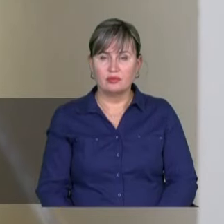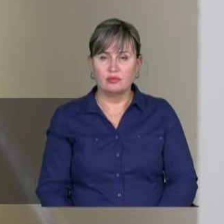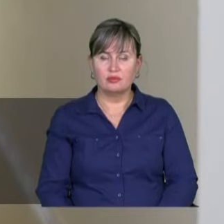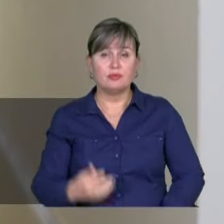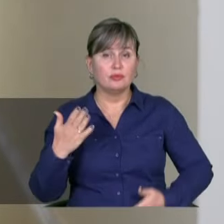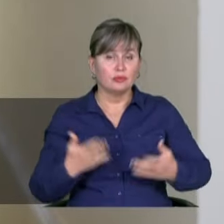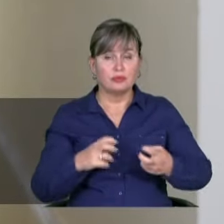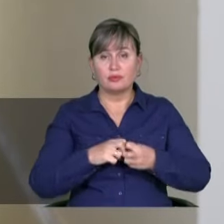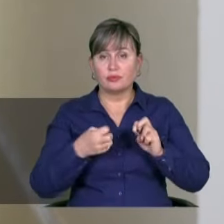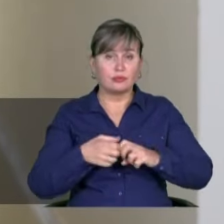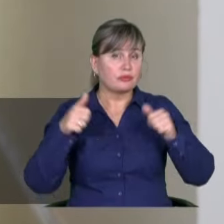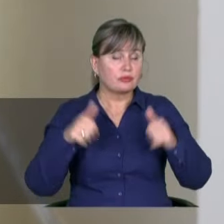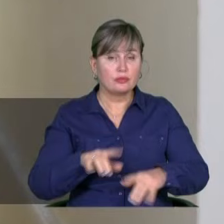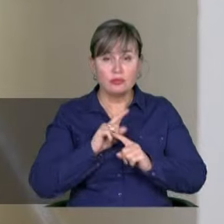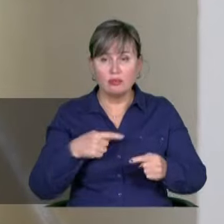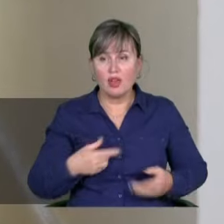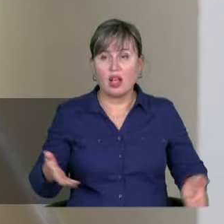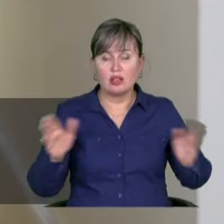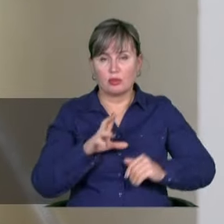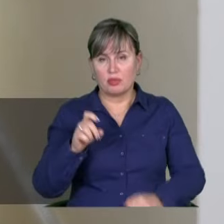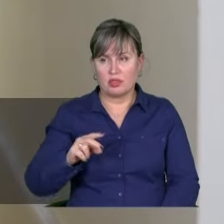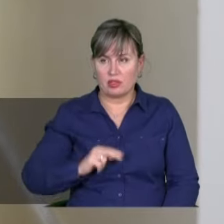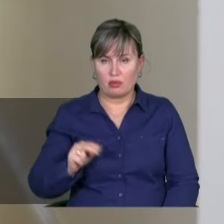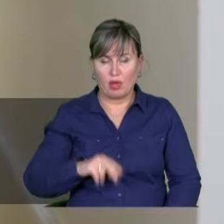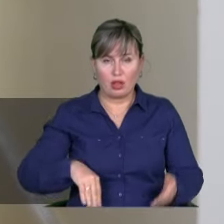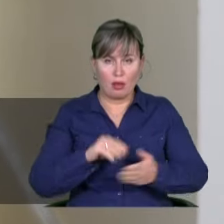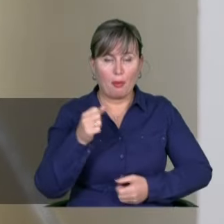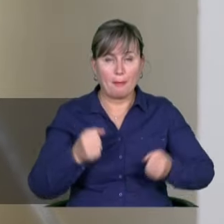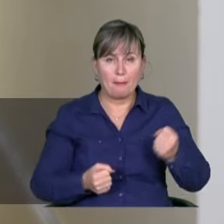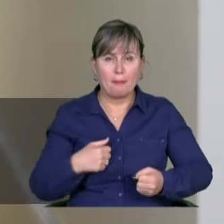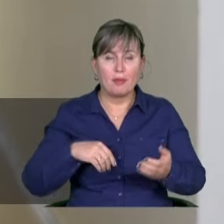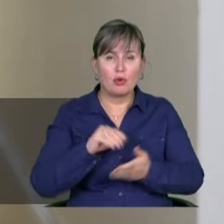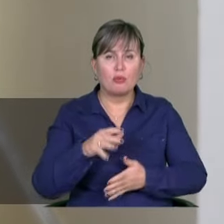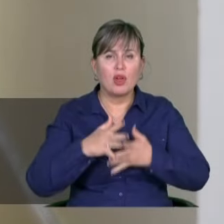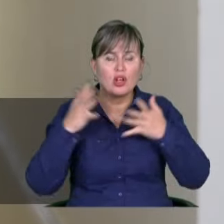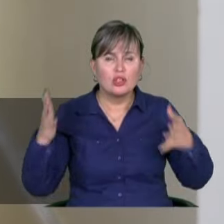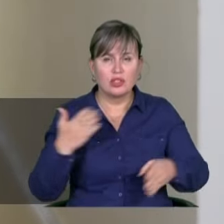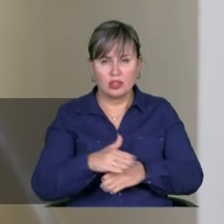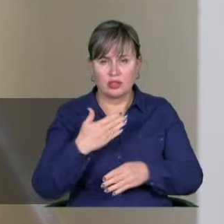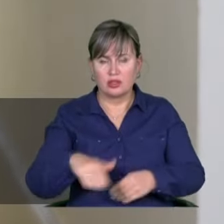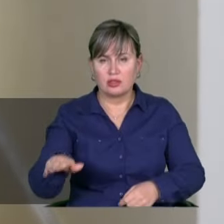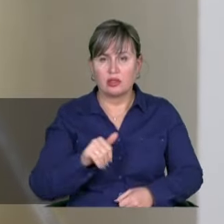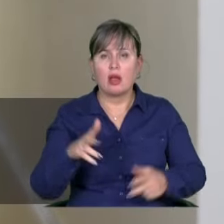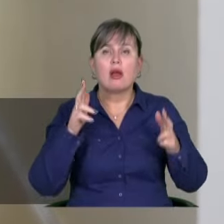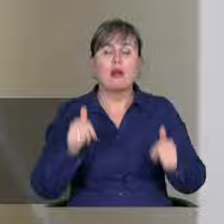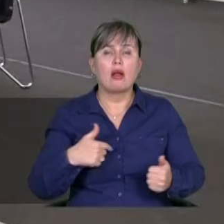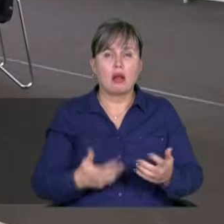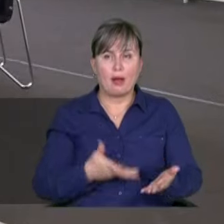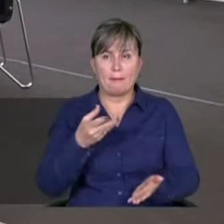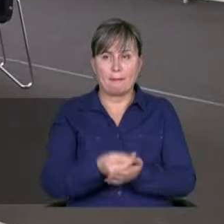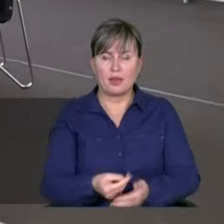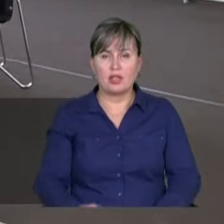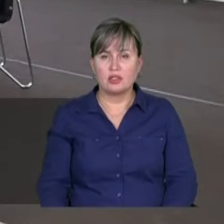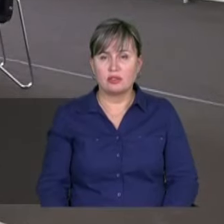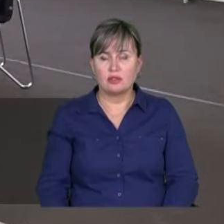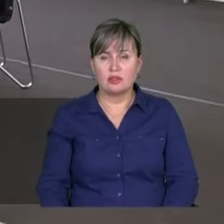Если проблема не решится, мы останемся без работы. На покупку машин мы брали огромные кредитные займы. Как нам их оплачивать? К слову,